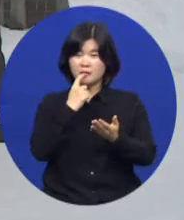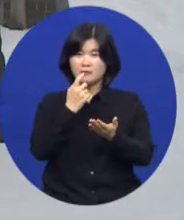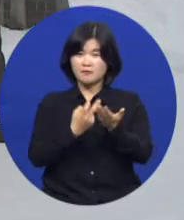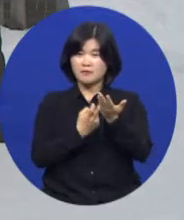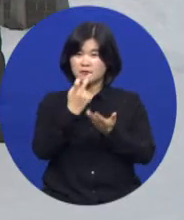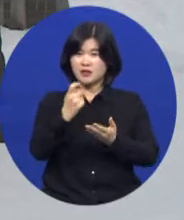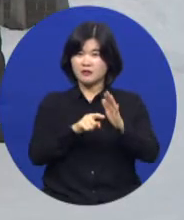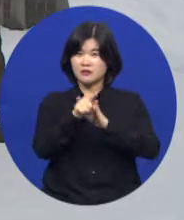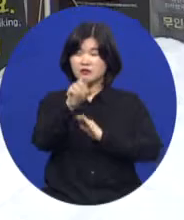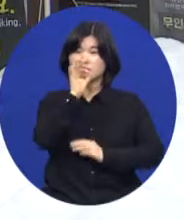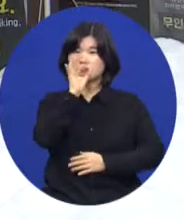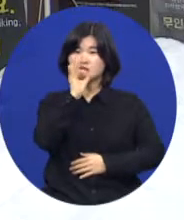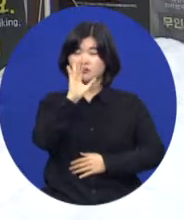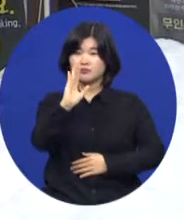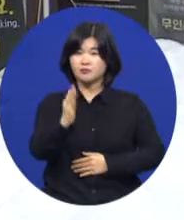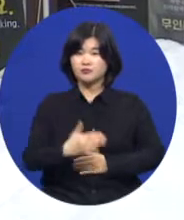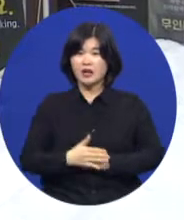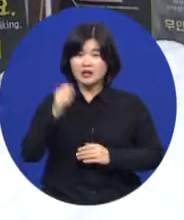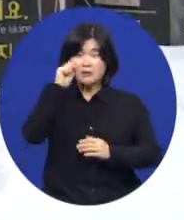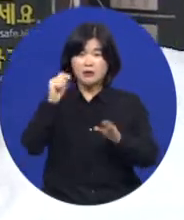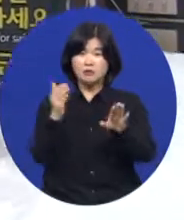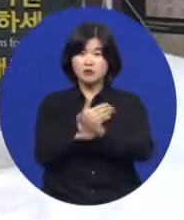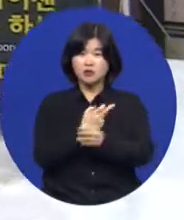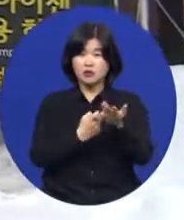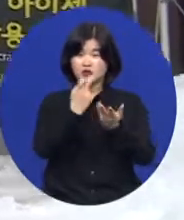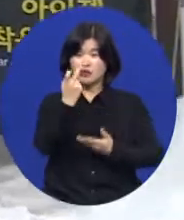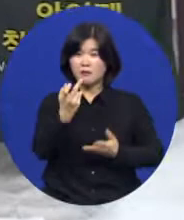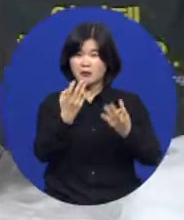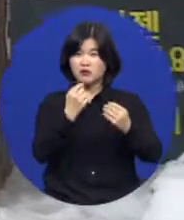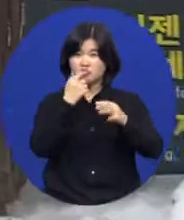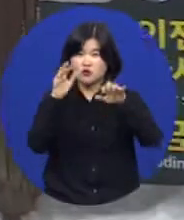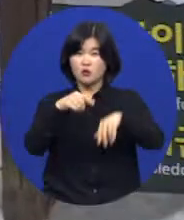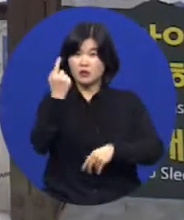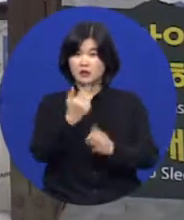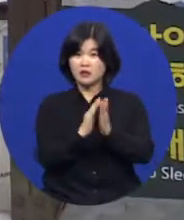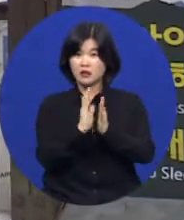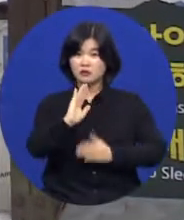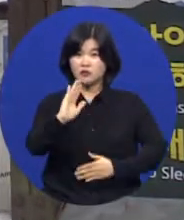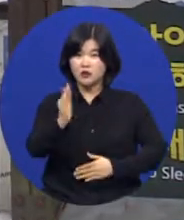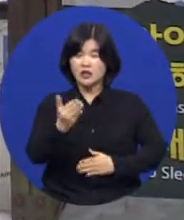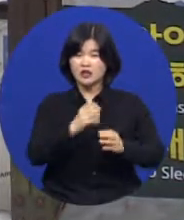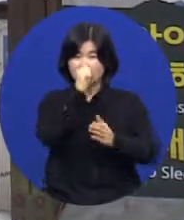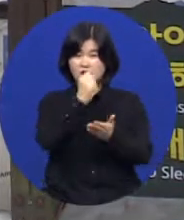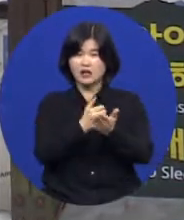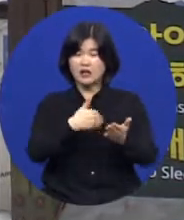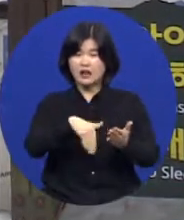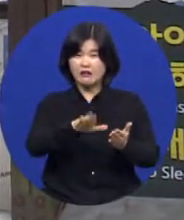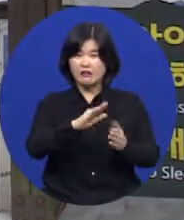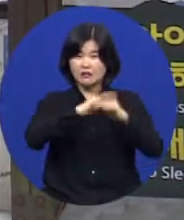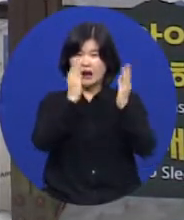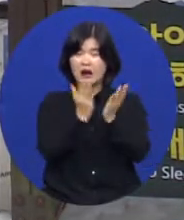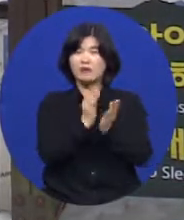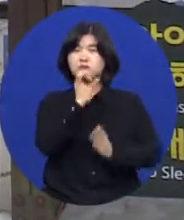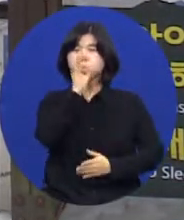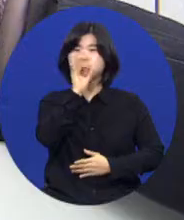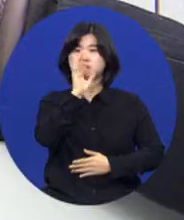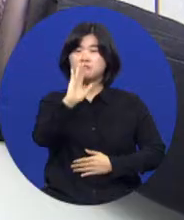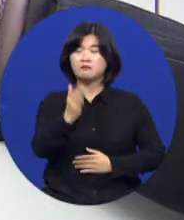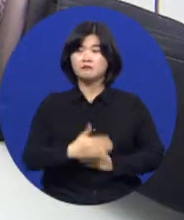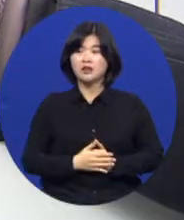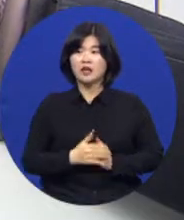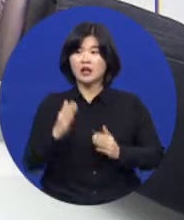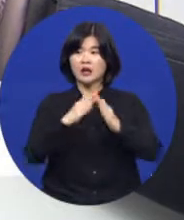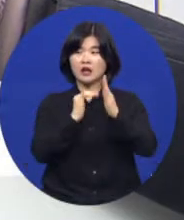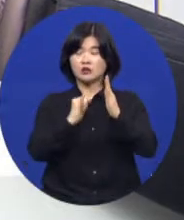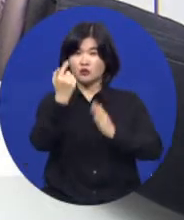입산도 제한됐습니다. 새벽부터 제주 산지에 많은 눈이 내리면서 한라산 정상으로 가는 탐방로는 모두 통제됐습니다.